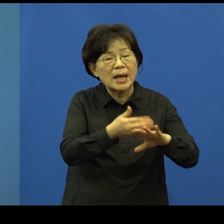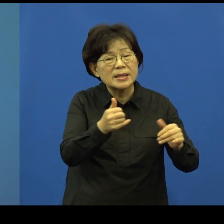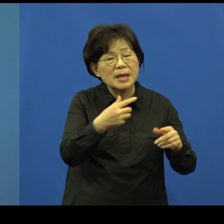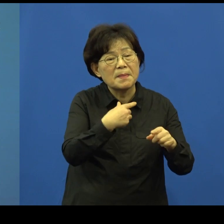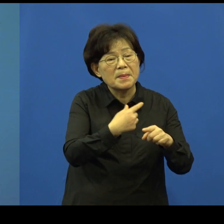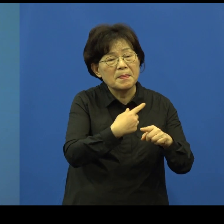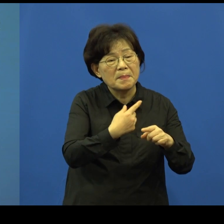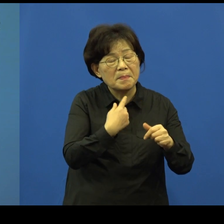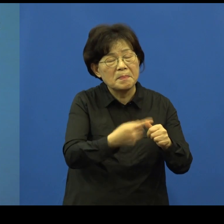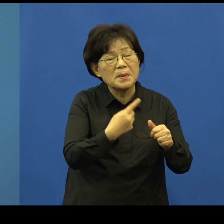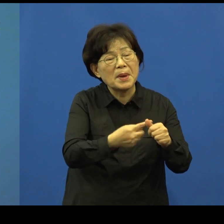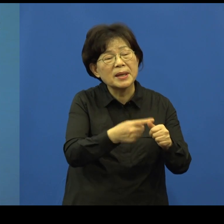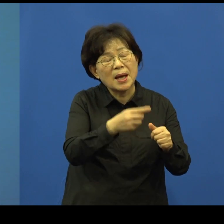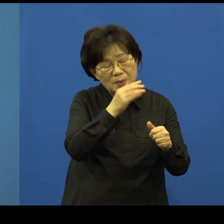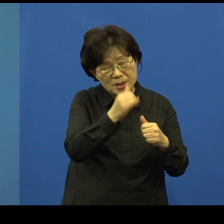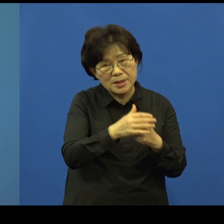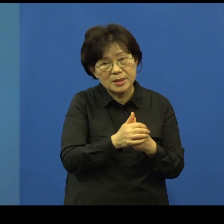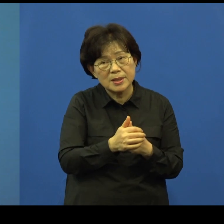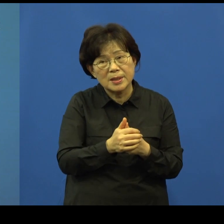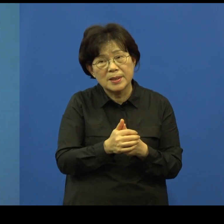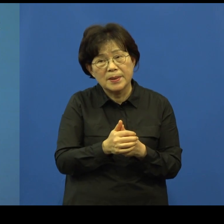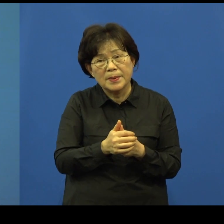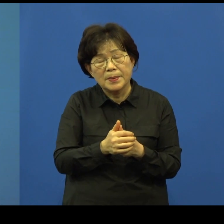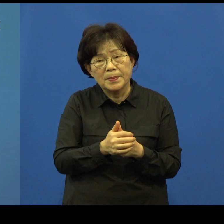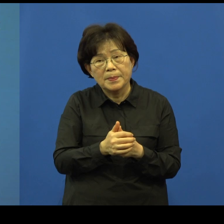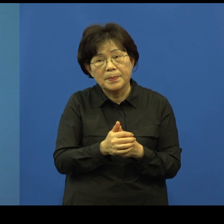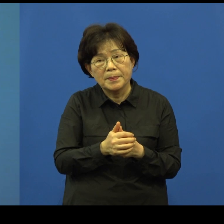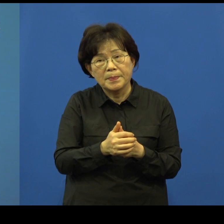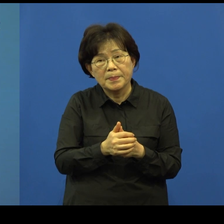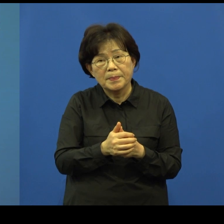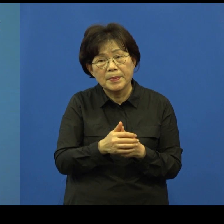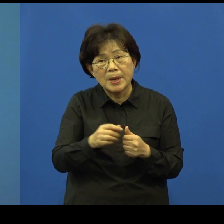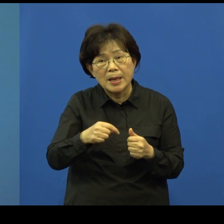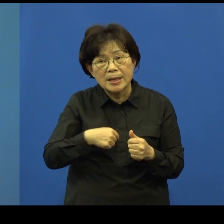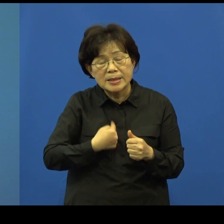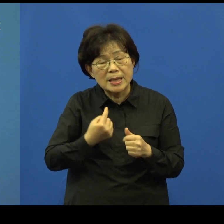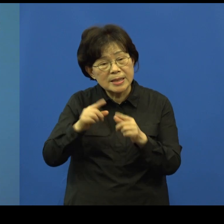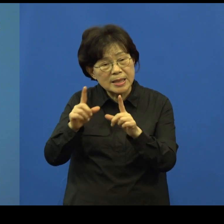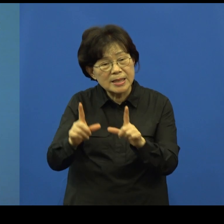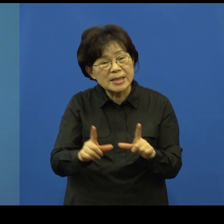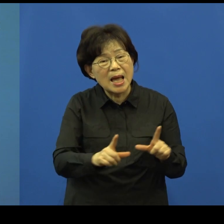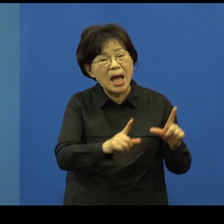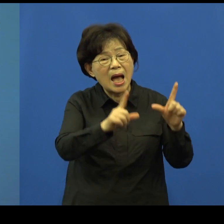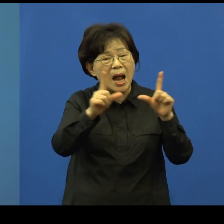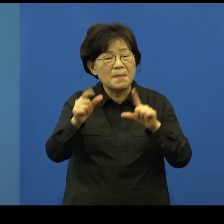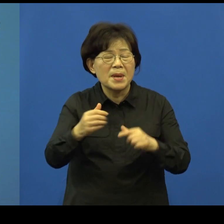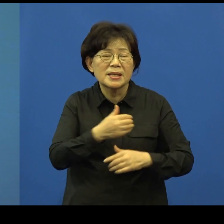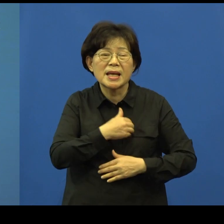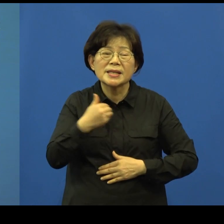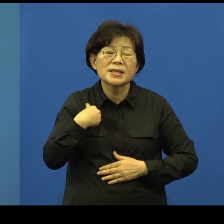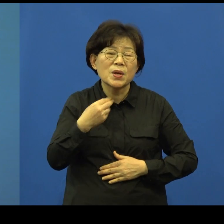그러죠. 이 비판을 잘하는 사람은 틀림없이 자기 자신의 삶이 부실한 사람들이에요.